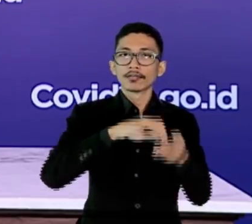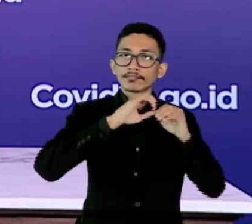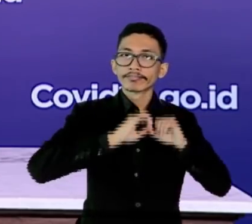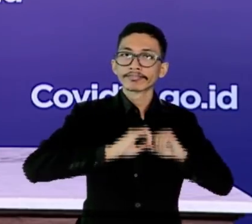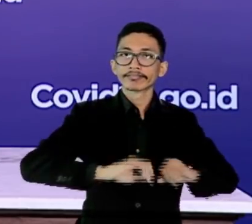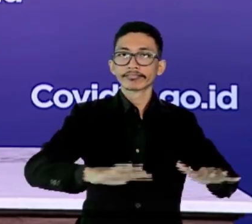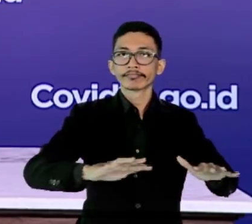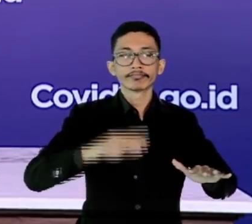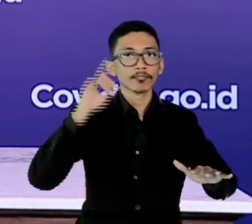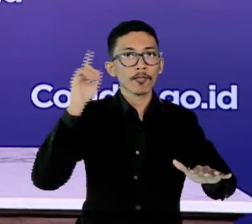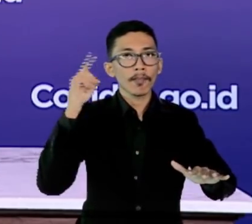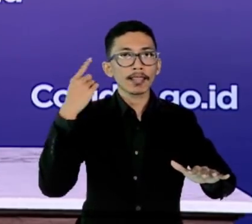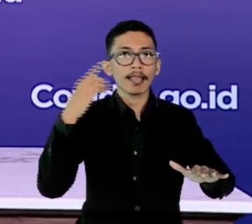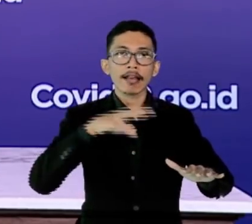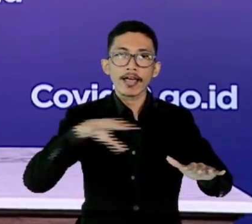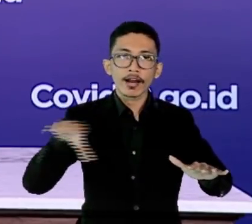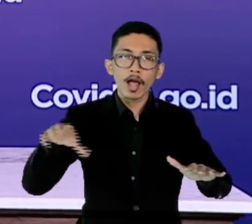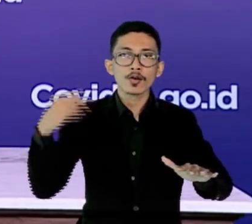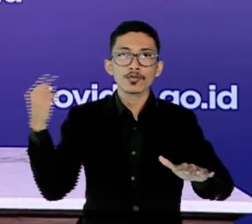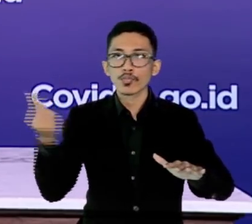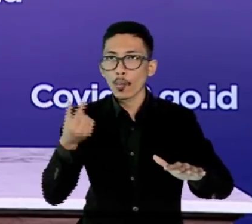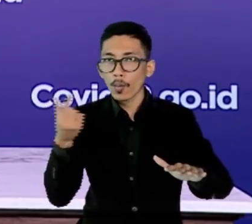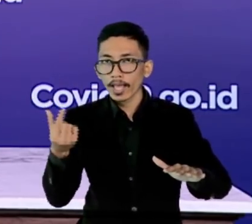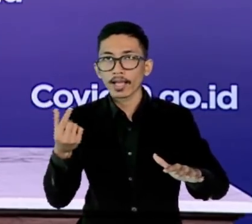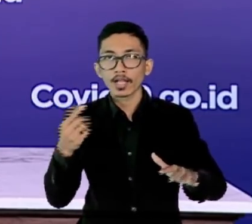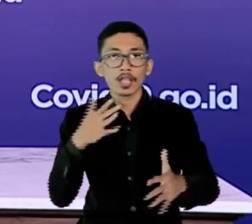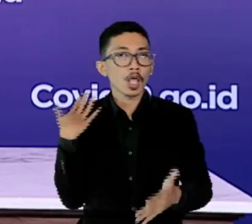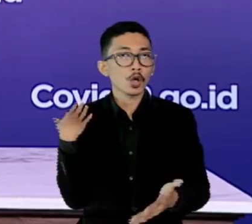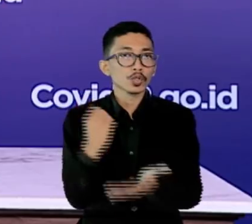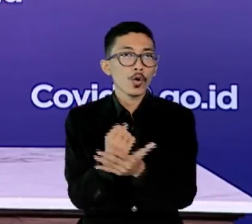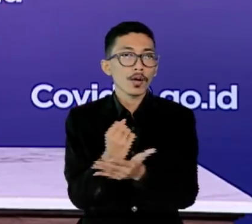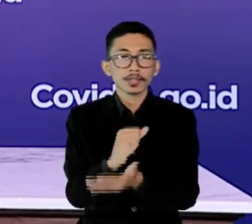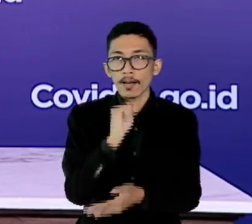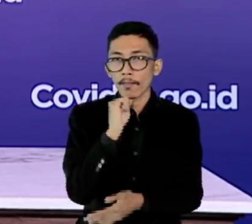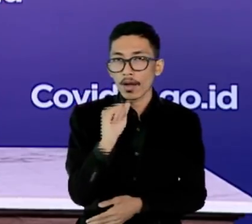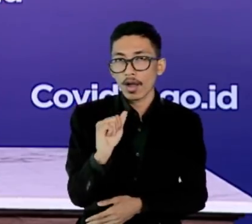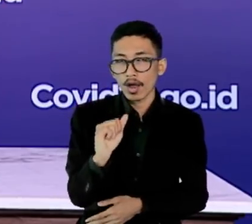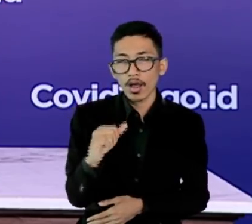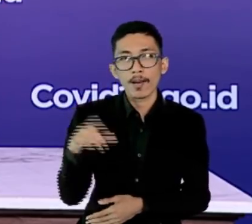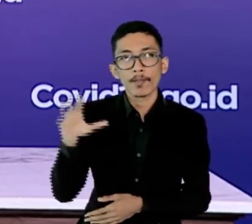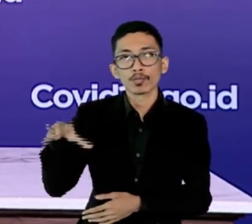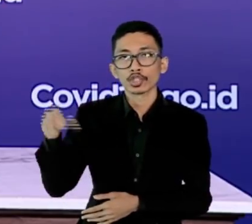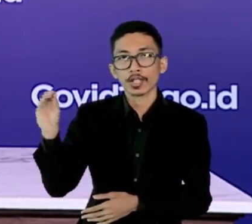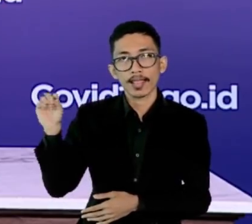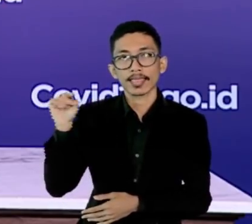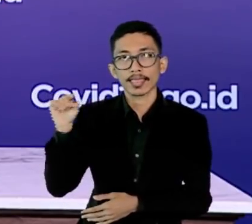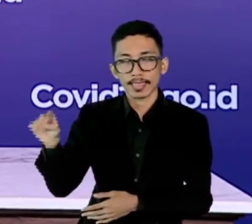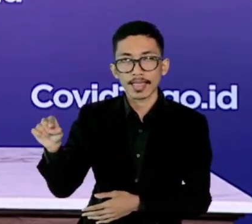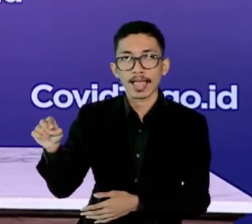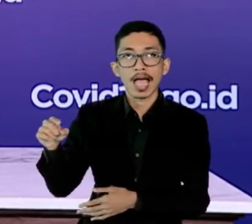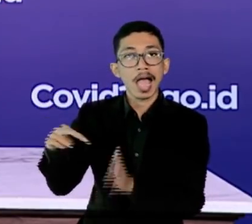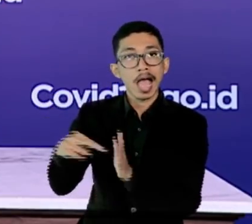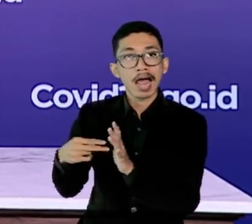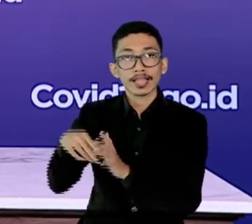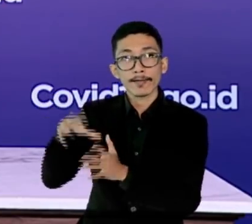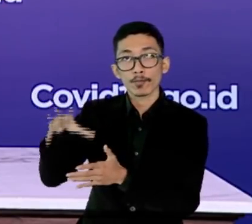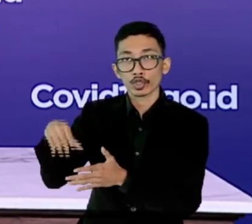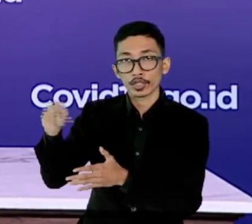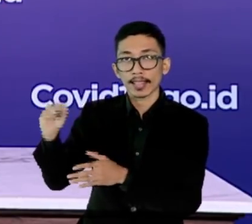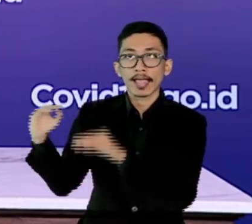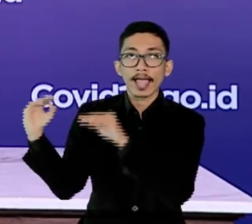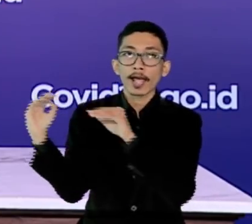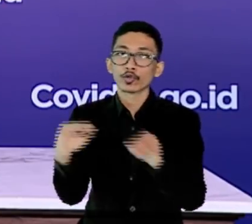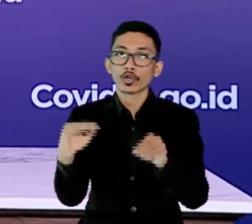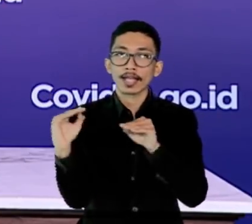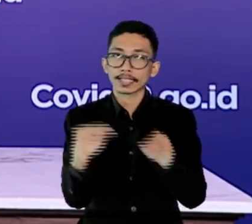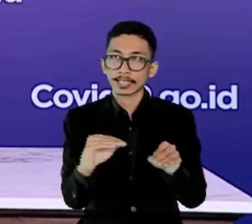dan pemerintah daerah merupakan tanggung jawab pusat, maka dari itu komunikasi edukasi ini harus disampaikan dengan